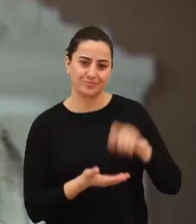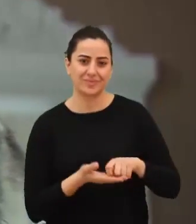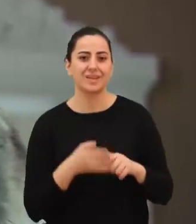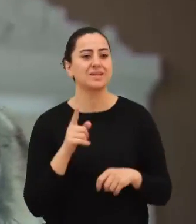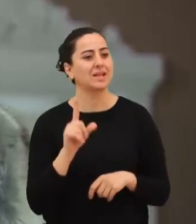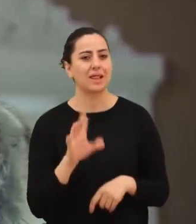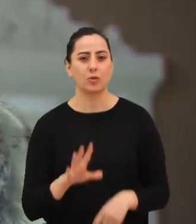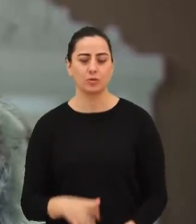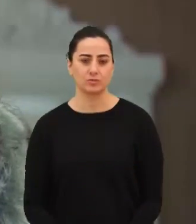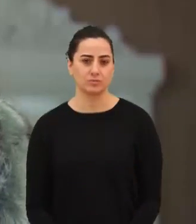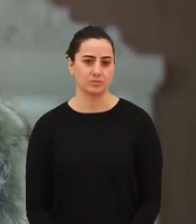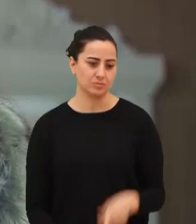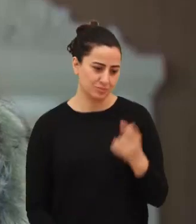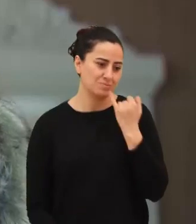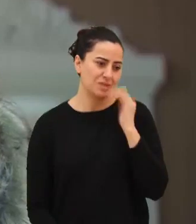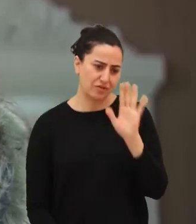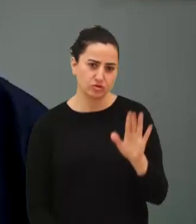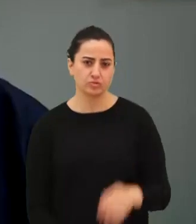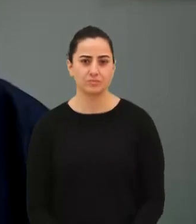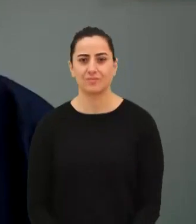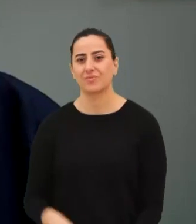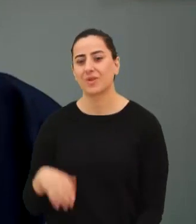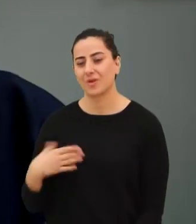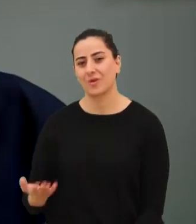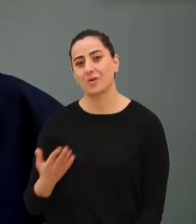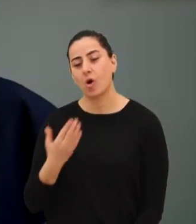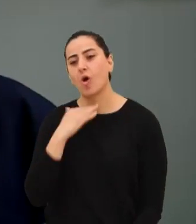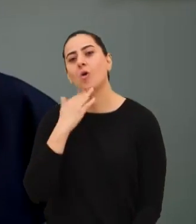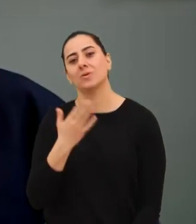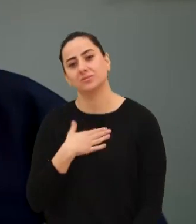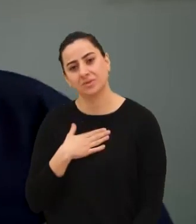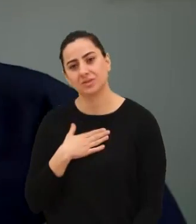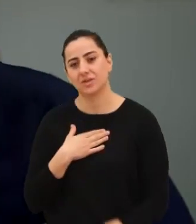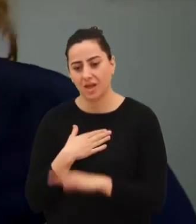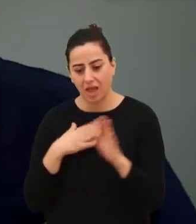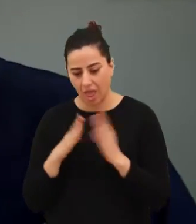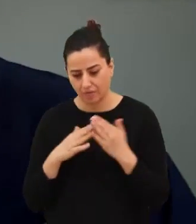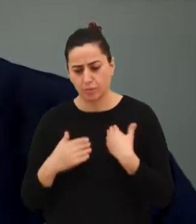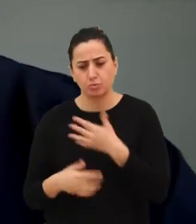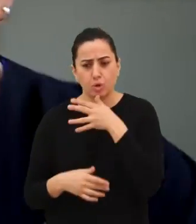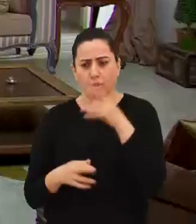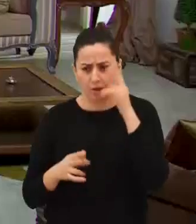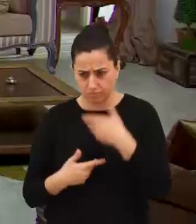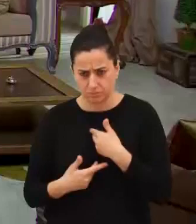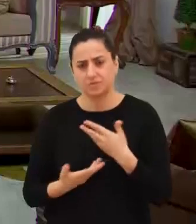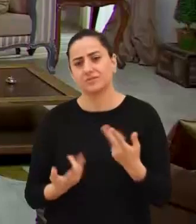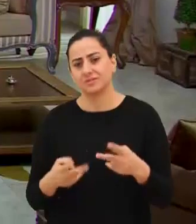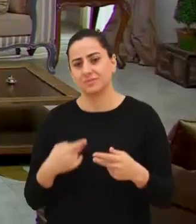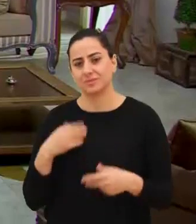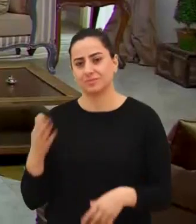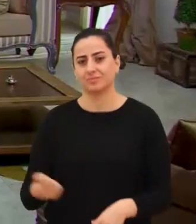zahmet etmeyin. Ne de olsa burada misafir sayılırsınız. Serpil Hanımcığım olur mu öyle şey? Ben bu evin yabancısı mıyım?